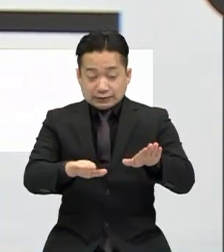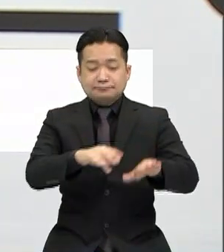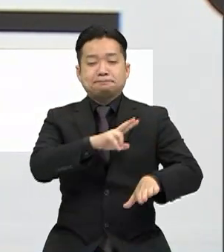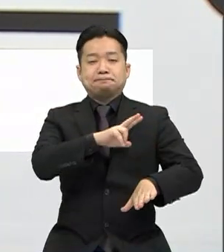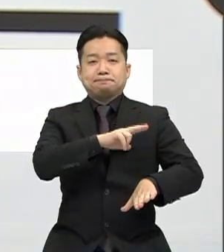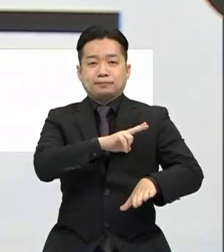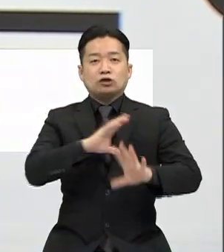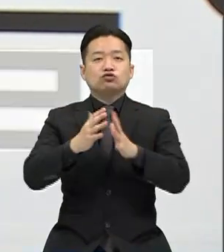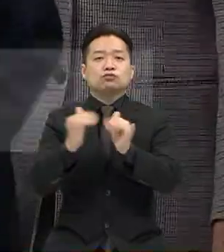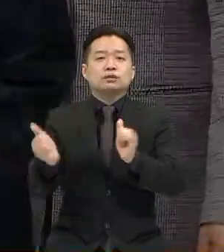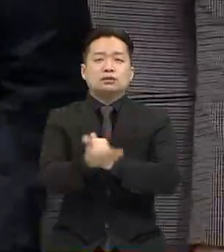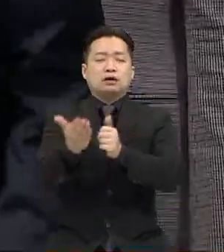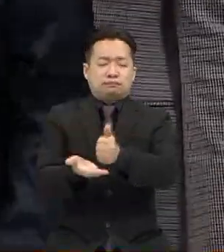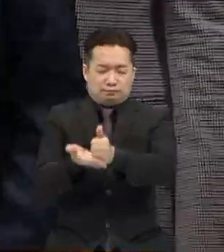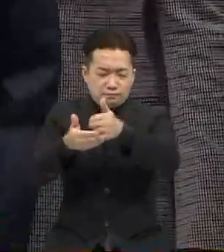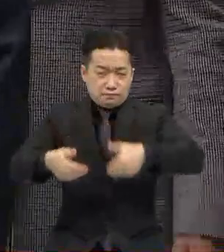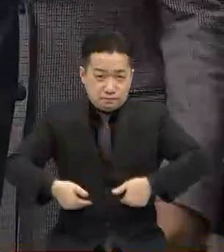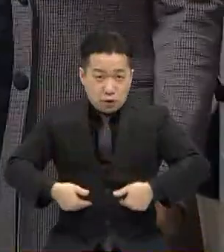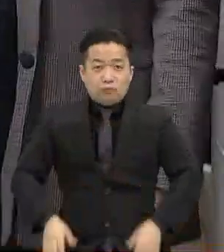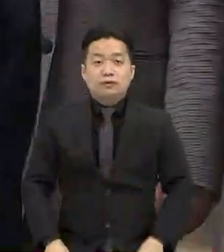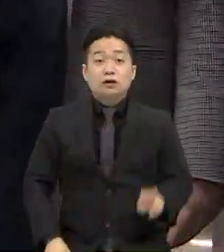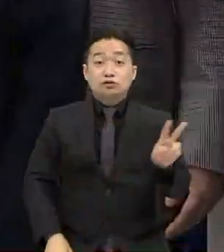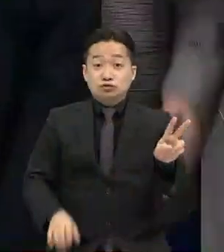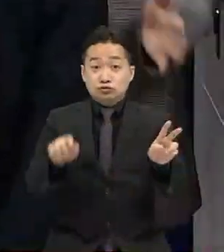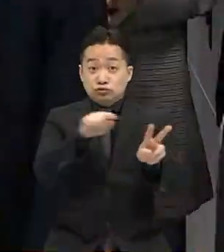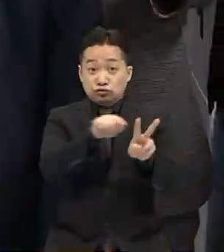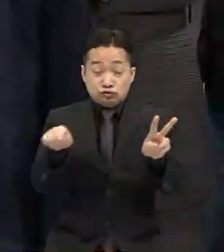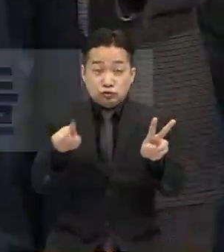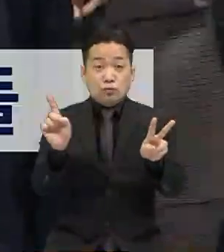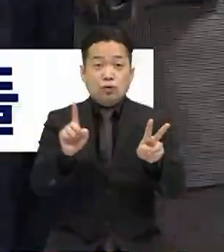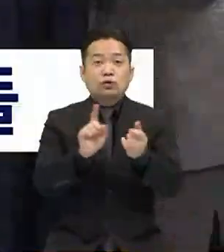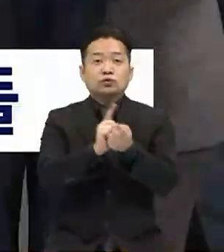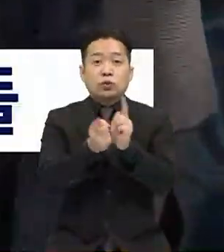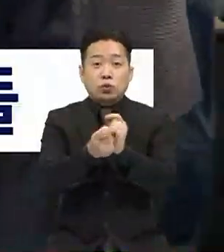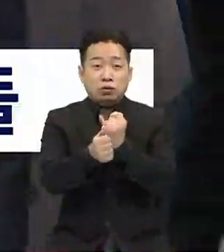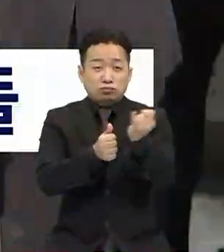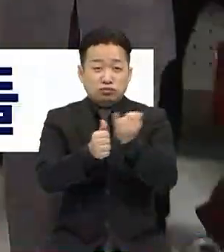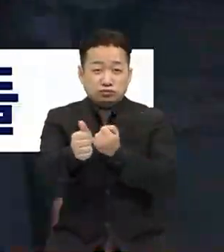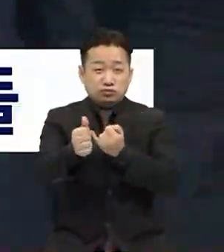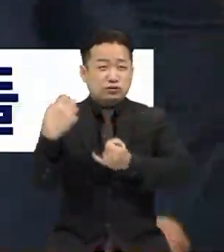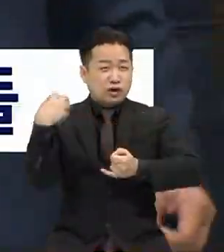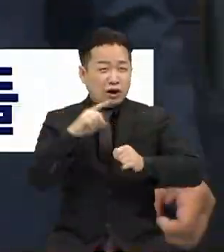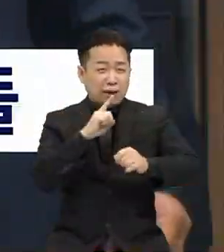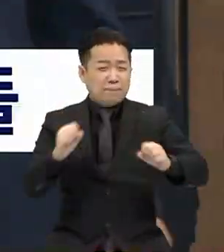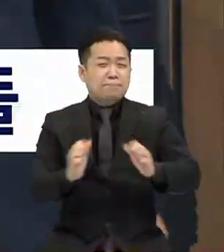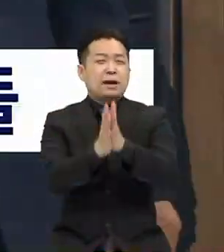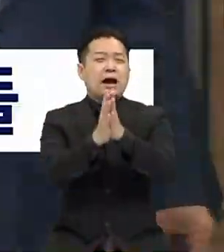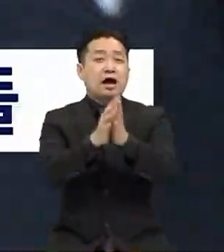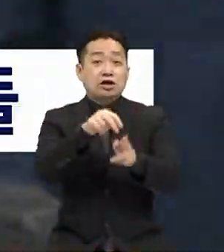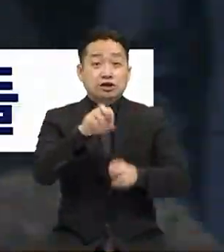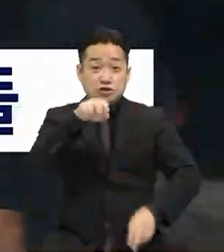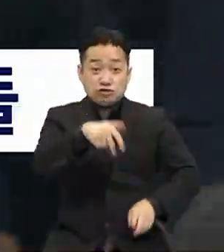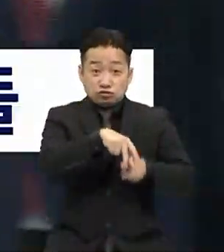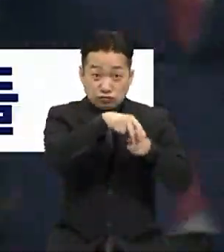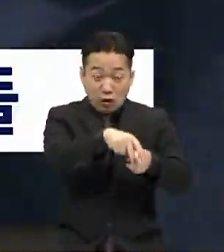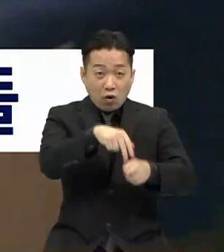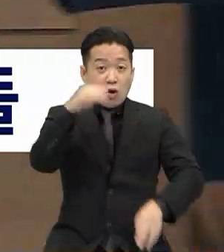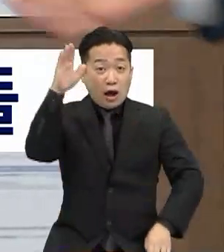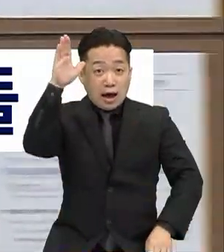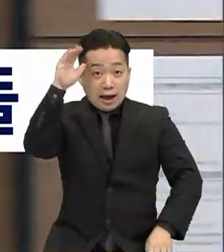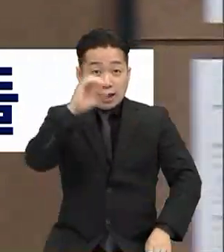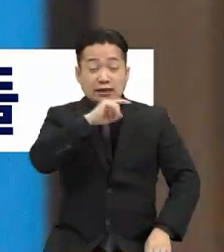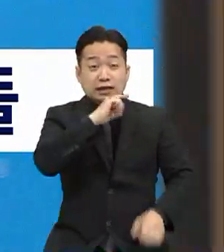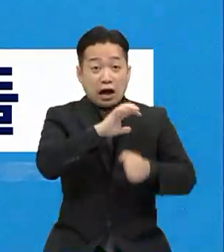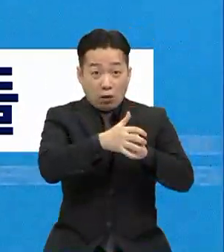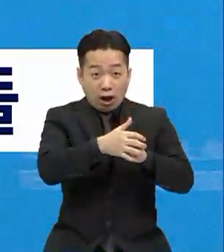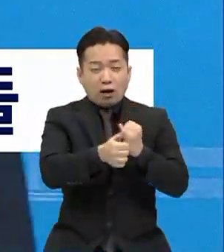국민의 시대입니다. 두 후보는 서로의 배우자 역할을 두고도 충돌했습니다. 윤 후보가 개 사과 사진은